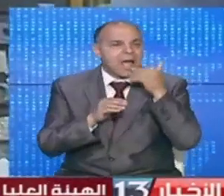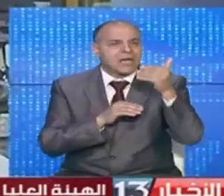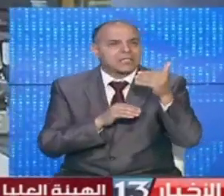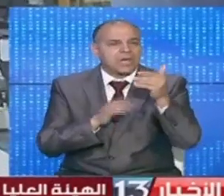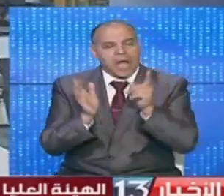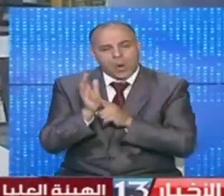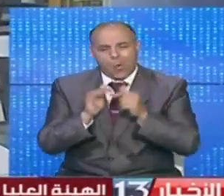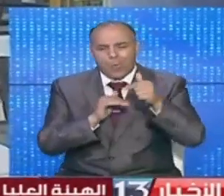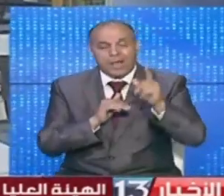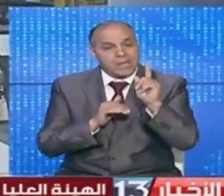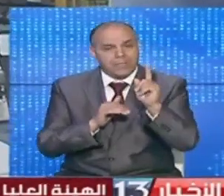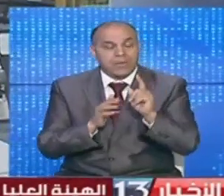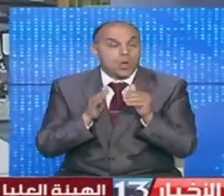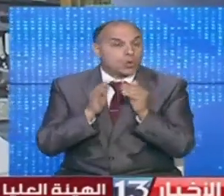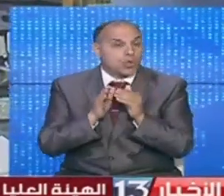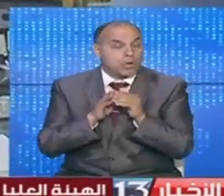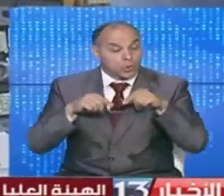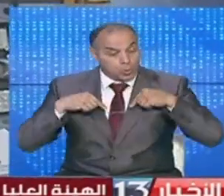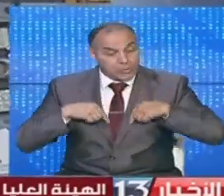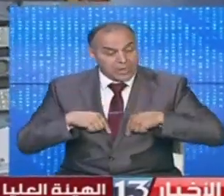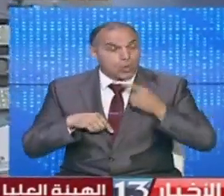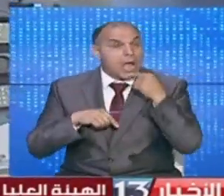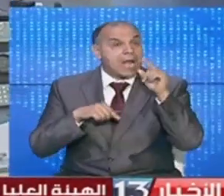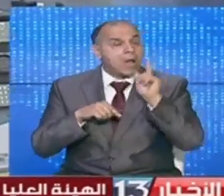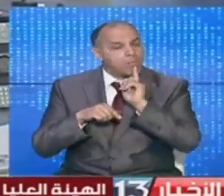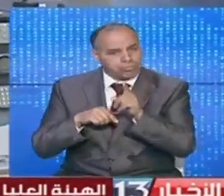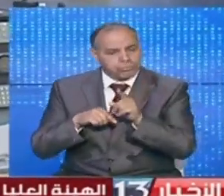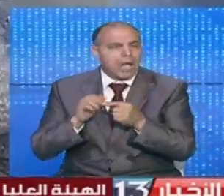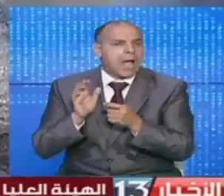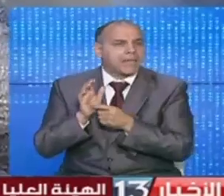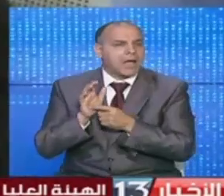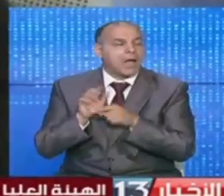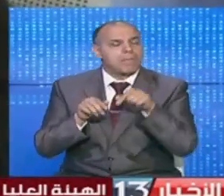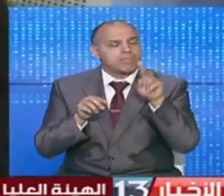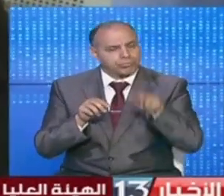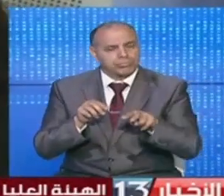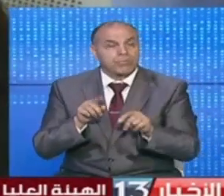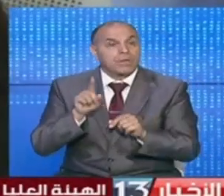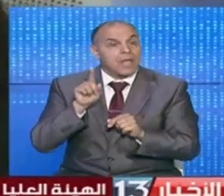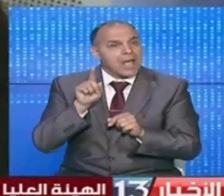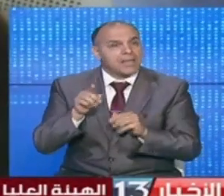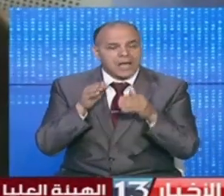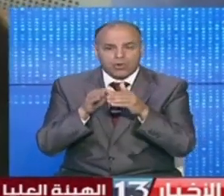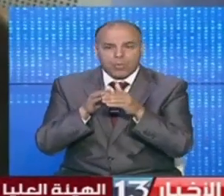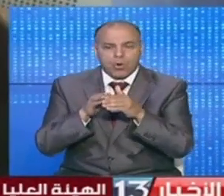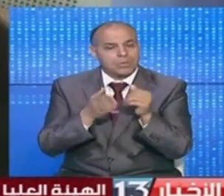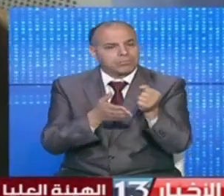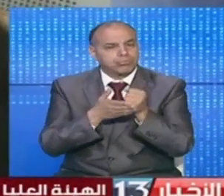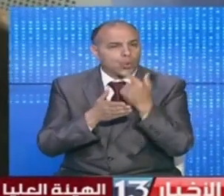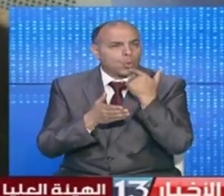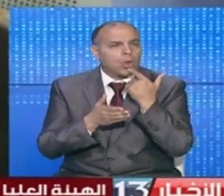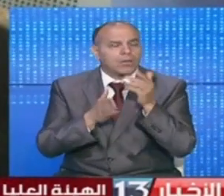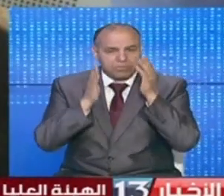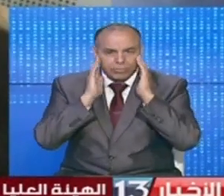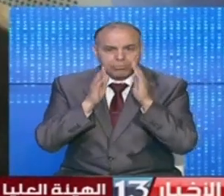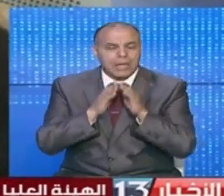الأطر القانونية، داعية الحكومة إلى تنفيذ ذلك على أرض الواقع. كما طالبتها بدعم عملية